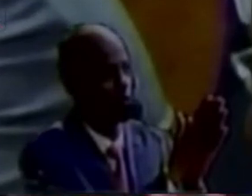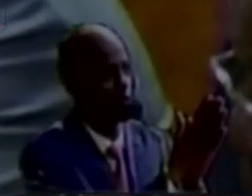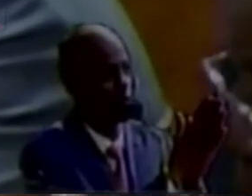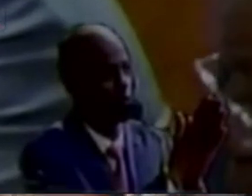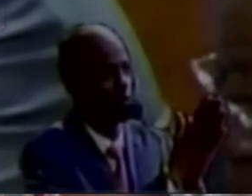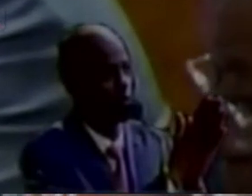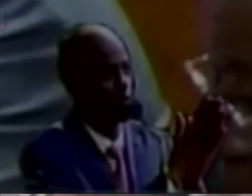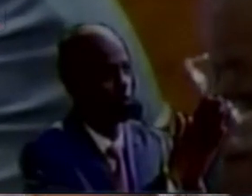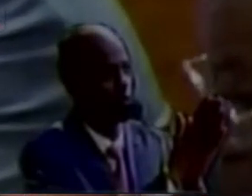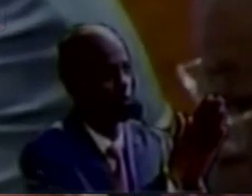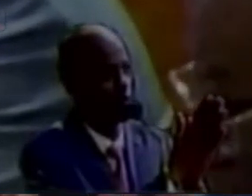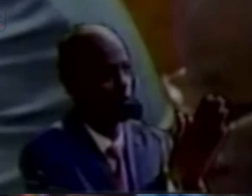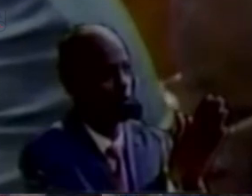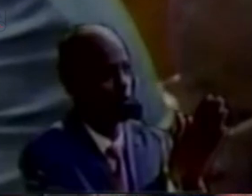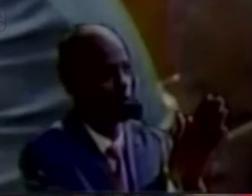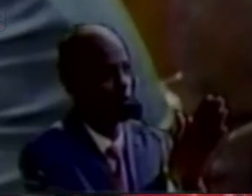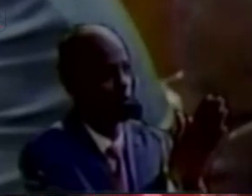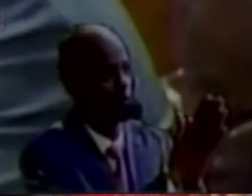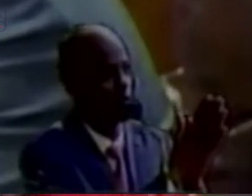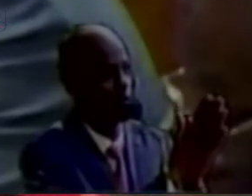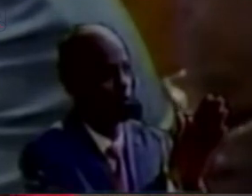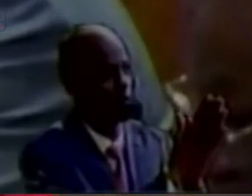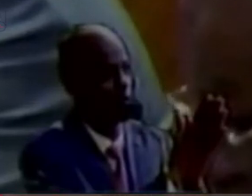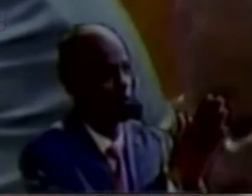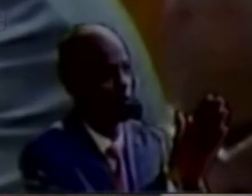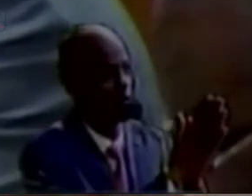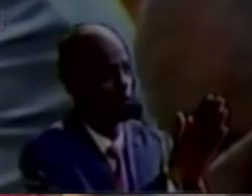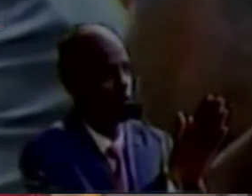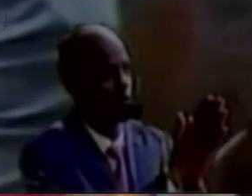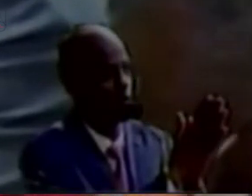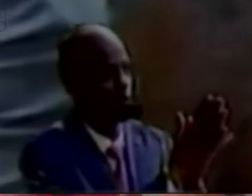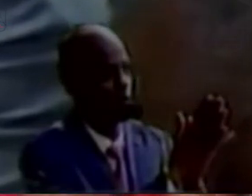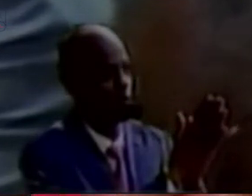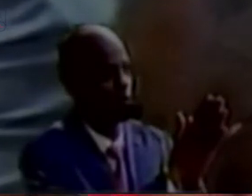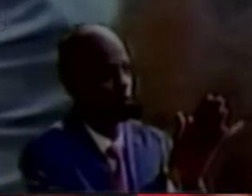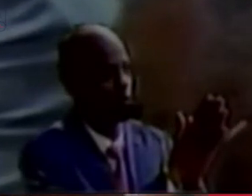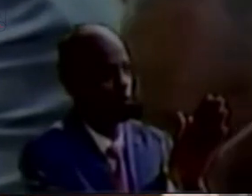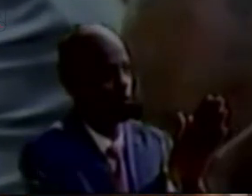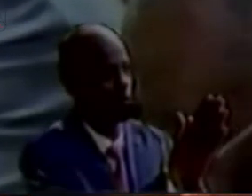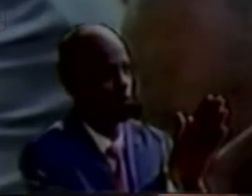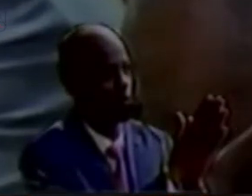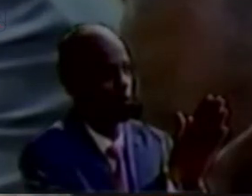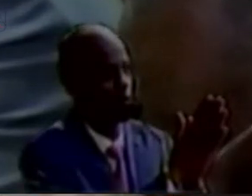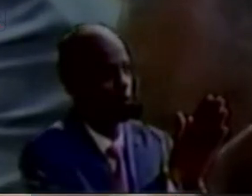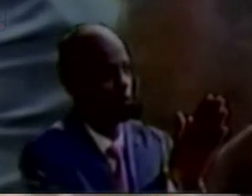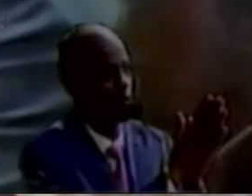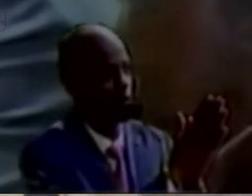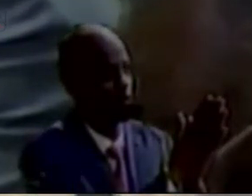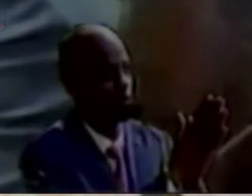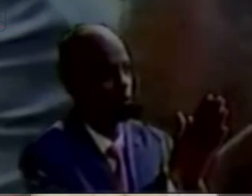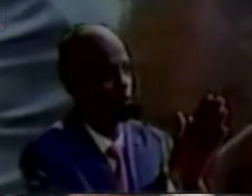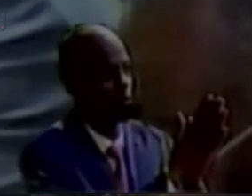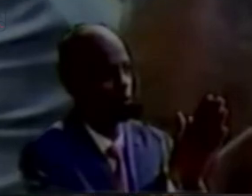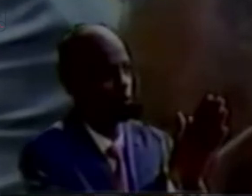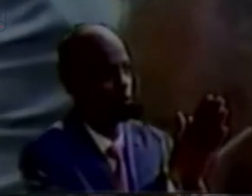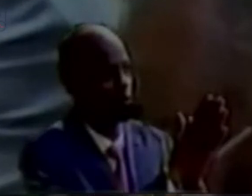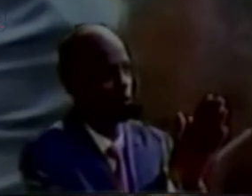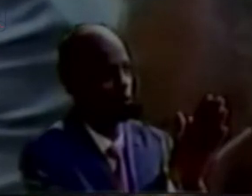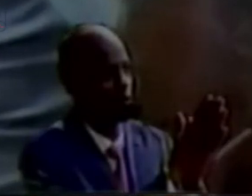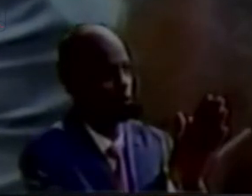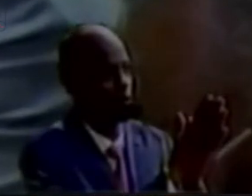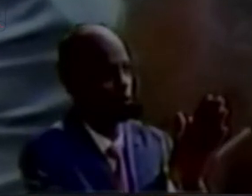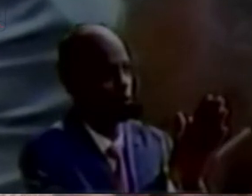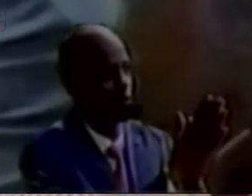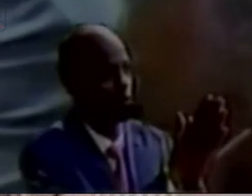Premier ministre, en vue de sceller l'harmonisation des actions et les interventions des acteurs sur le terrain, a privilégié une gestion de proximité